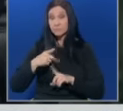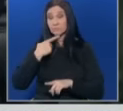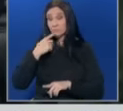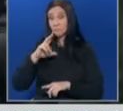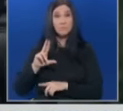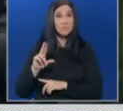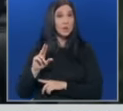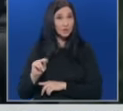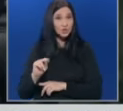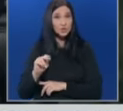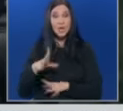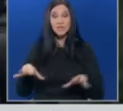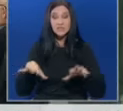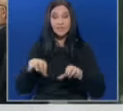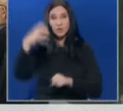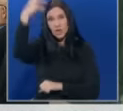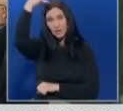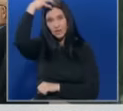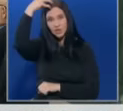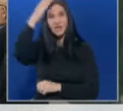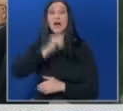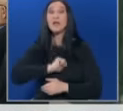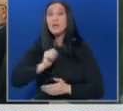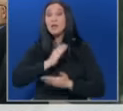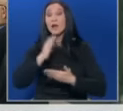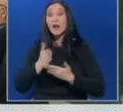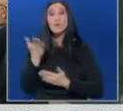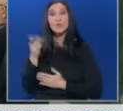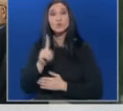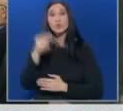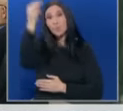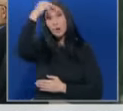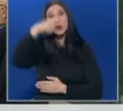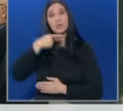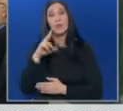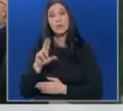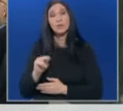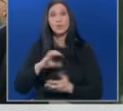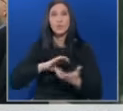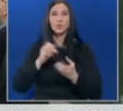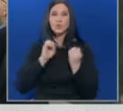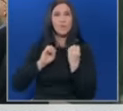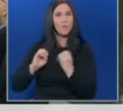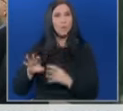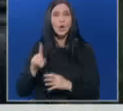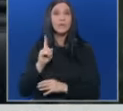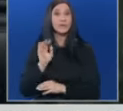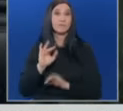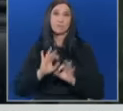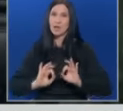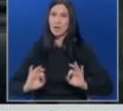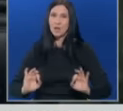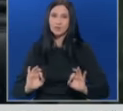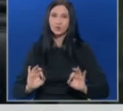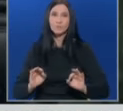наричате завладяна държава и края на тези, които българите наричат политически буклук. Трябва и да е ясно,